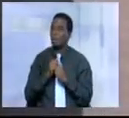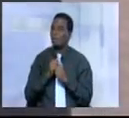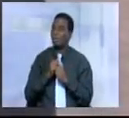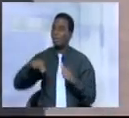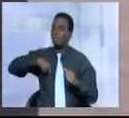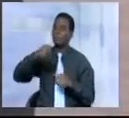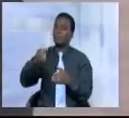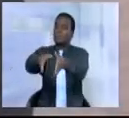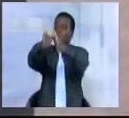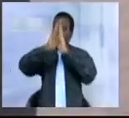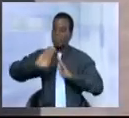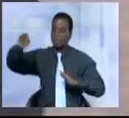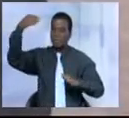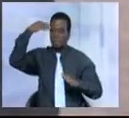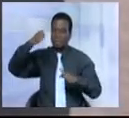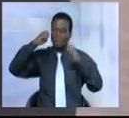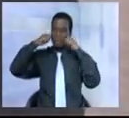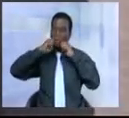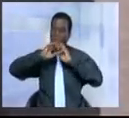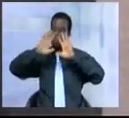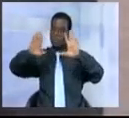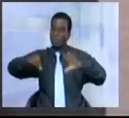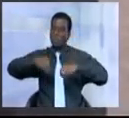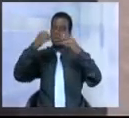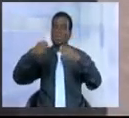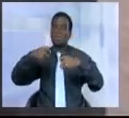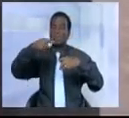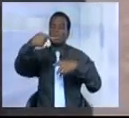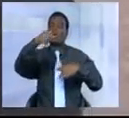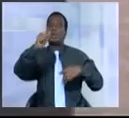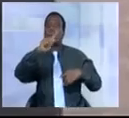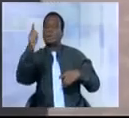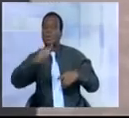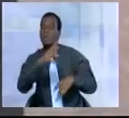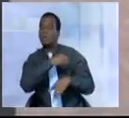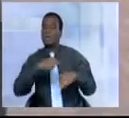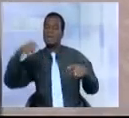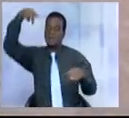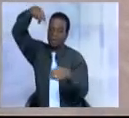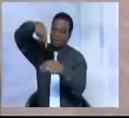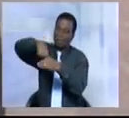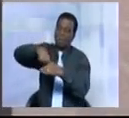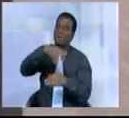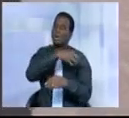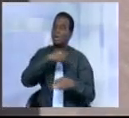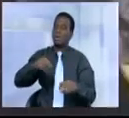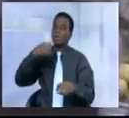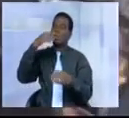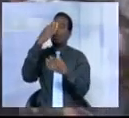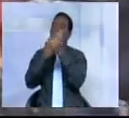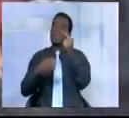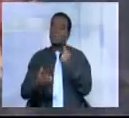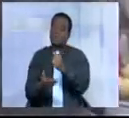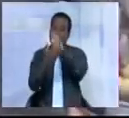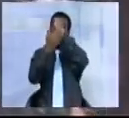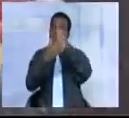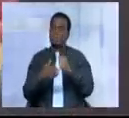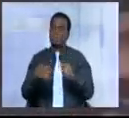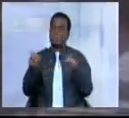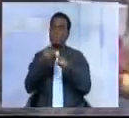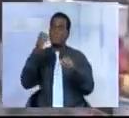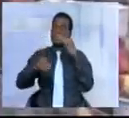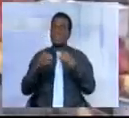Nous demandons au ministère de l'énergie de nous fournir en gaz et en essence. La ville a été défaite et nous manquons d'aide. Même si la